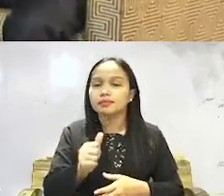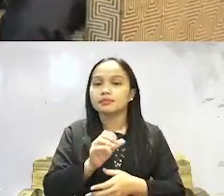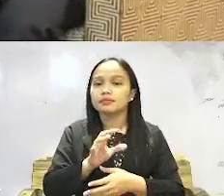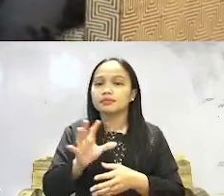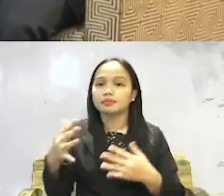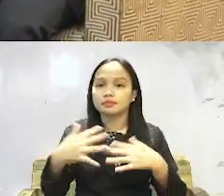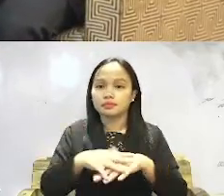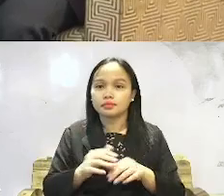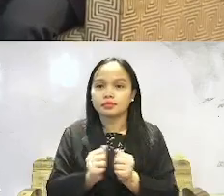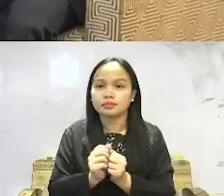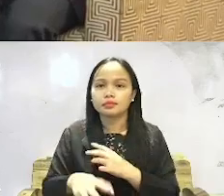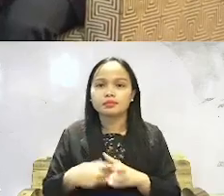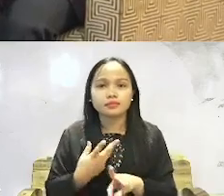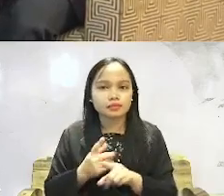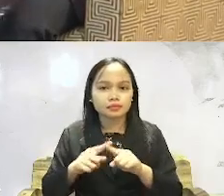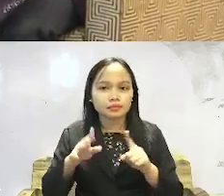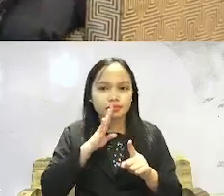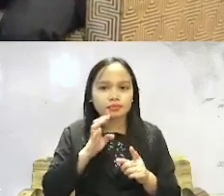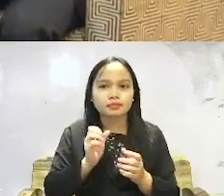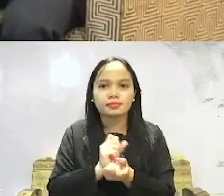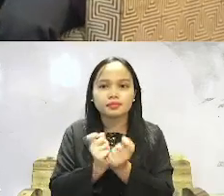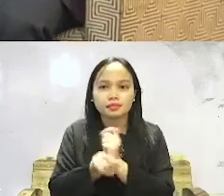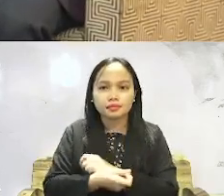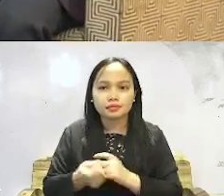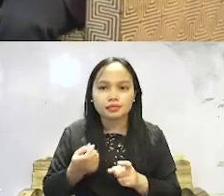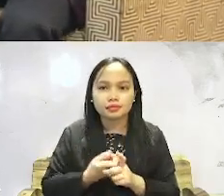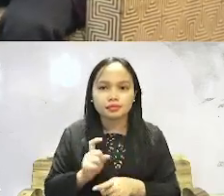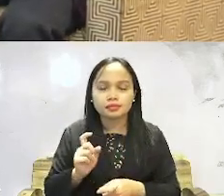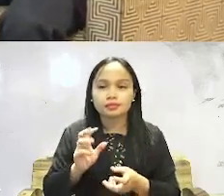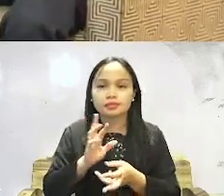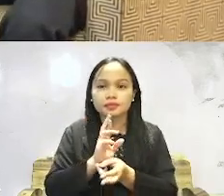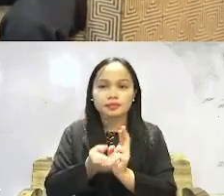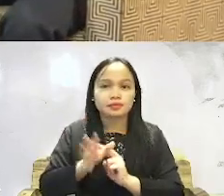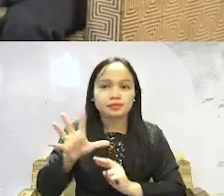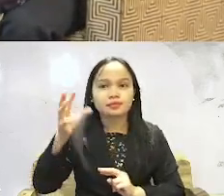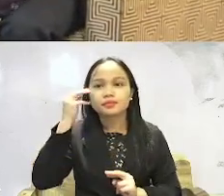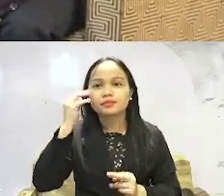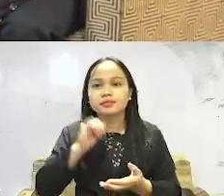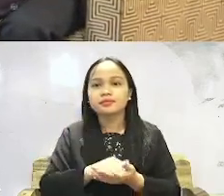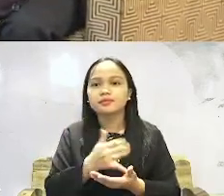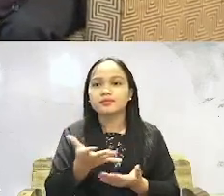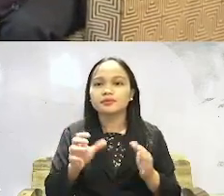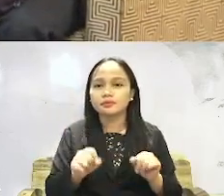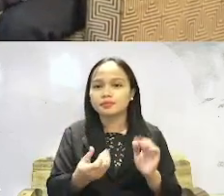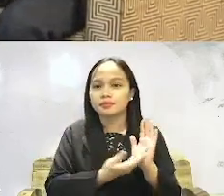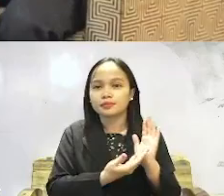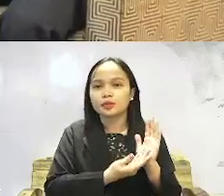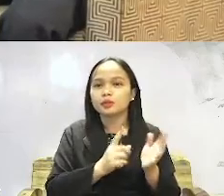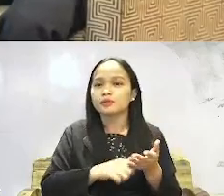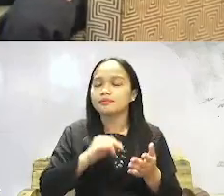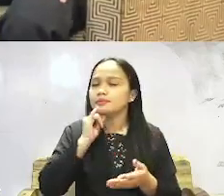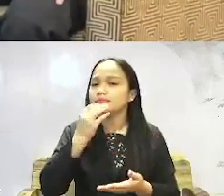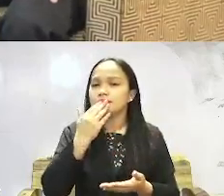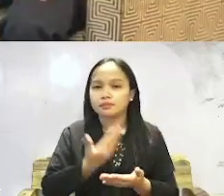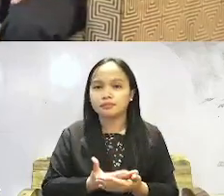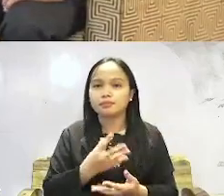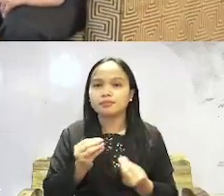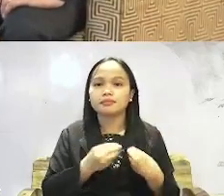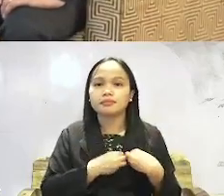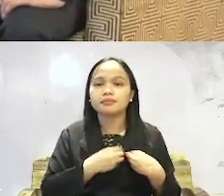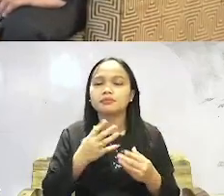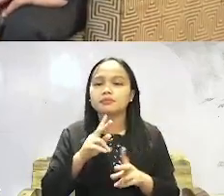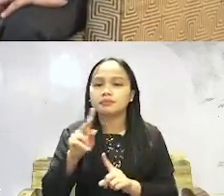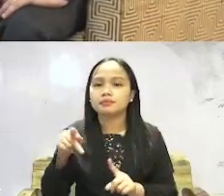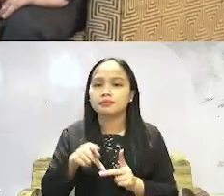world, but be ye transformed by the renewing of your mind, that ye may prove what is that good and acceptable and